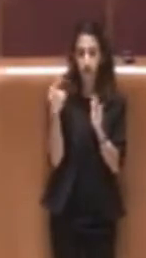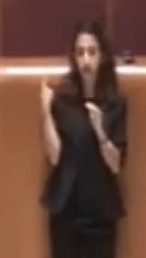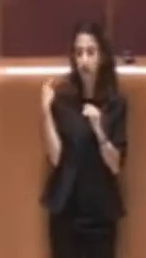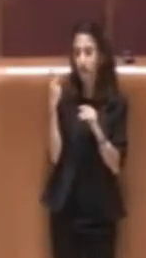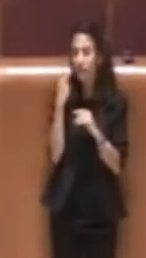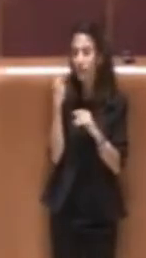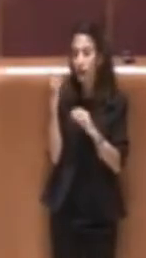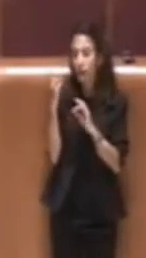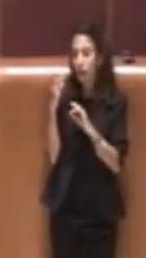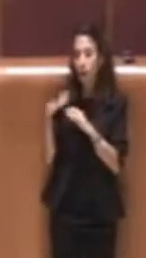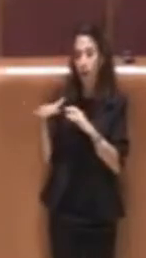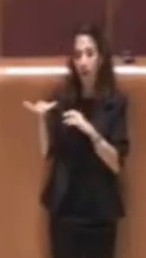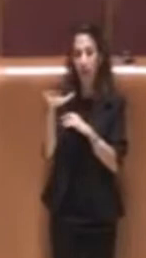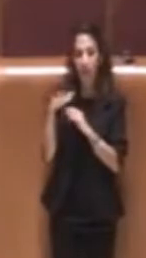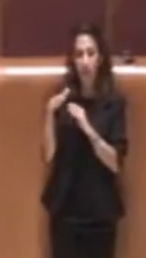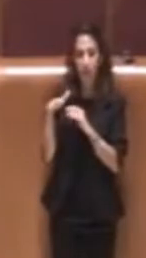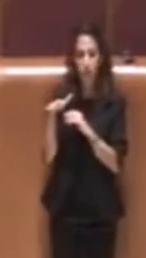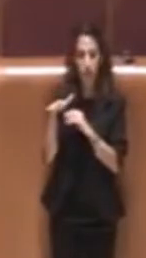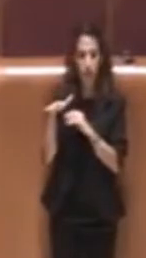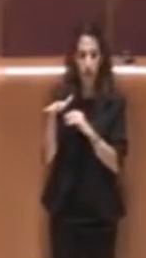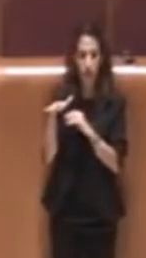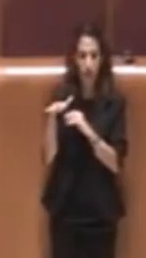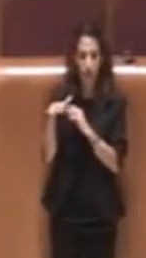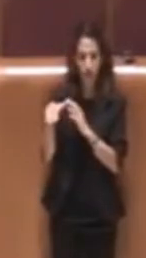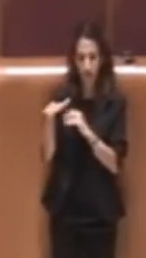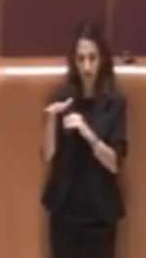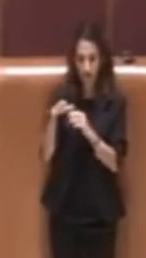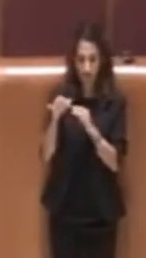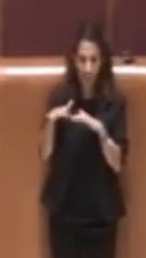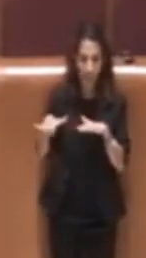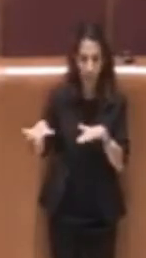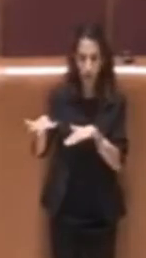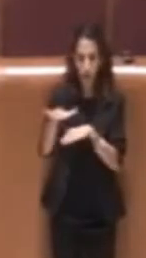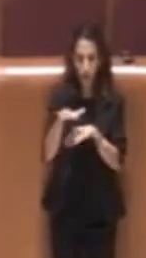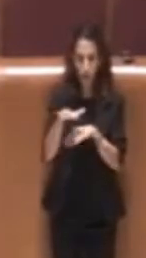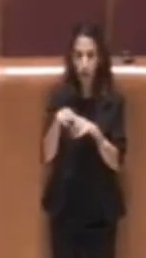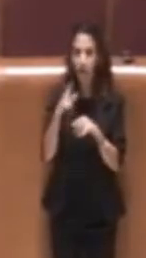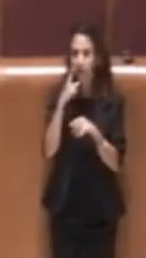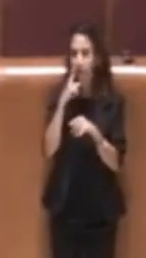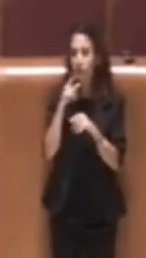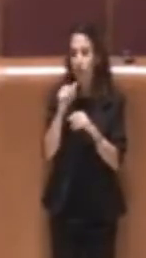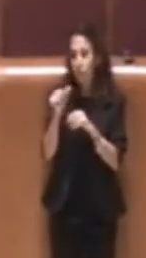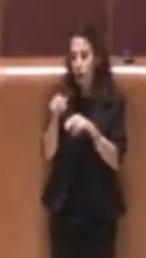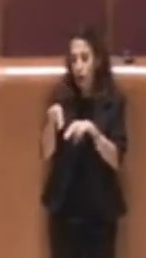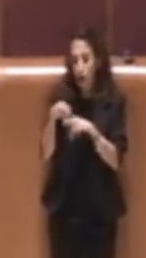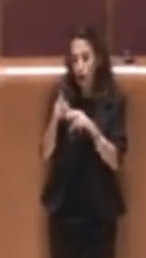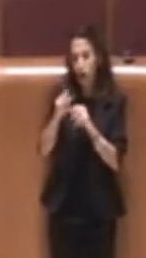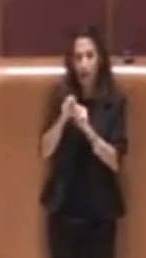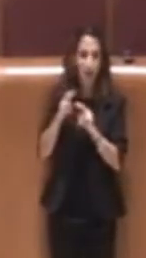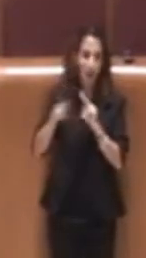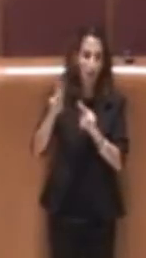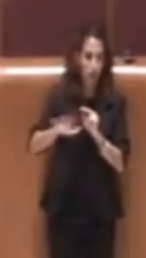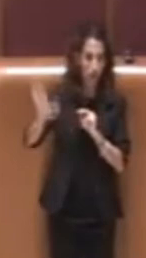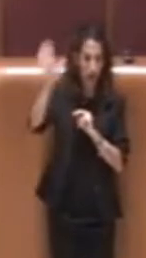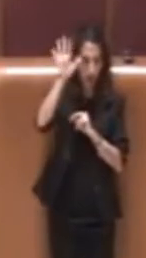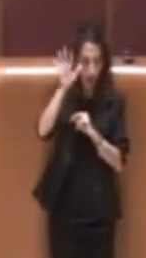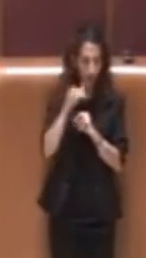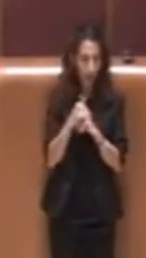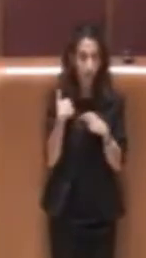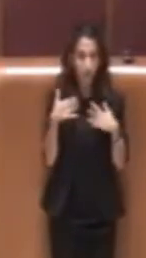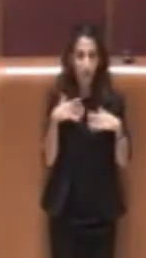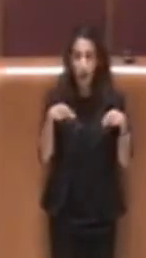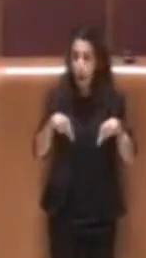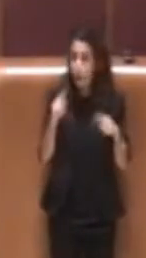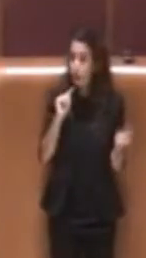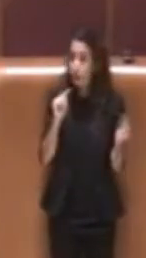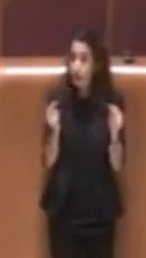pianificazione territoriale a livello nazionale. Io mi auguro che da questo dibattito oggi, visto